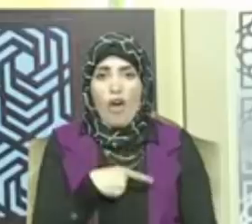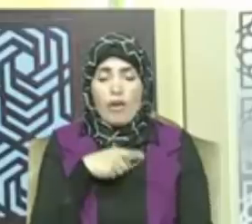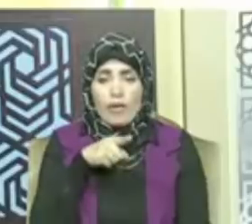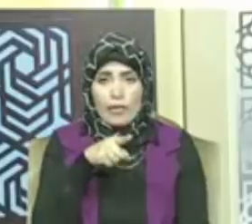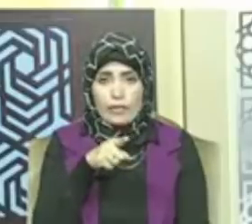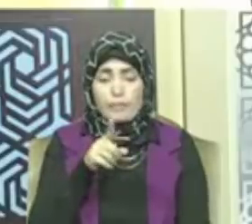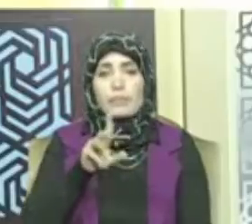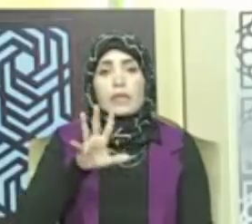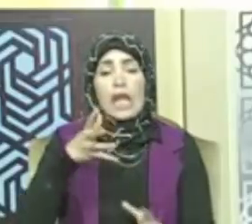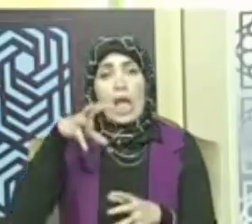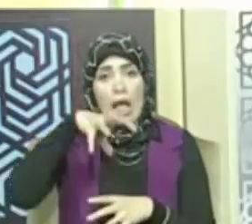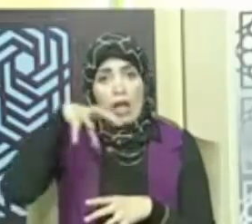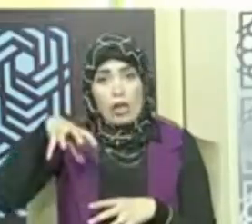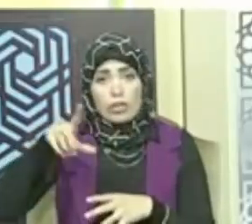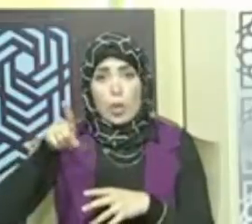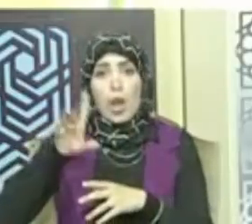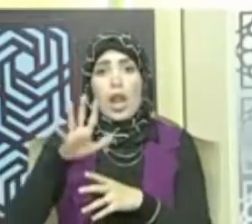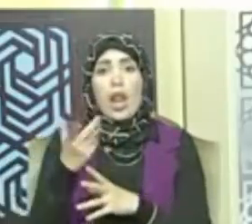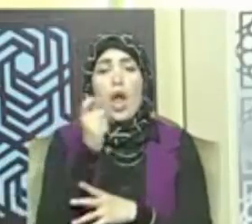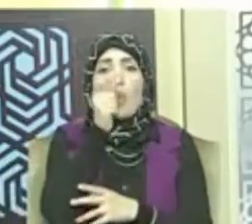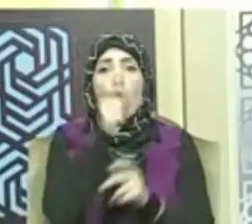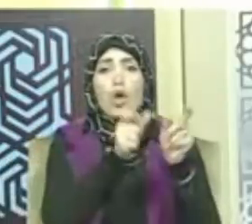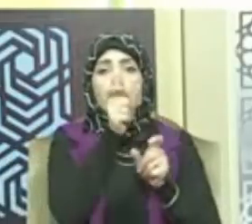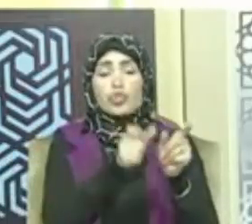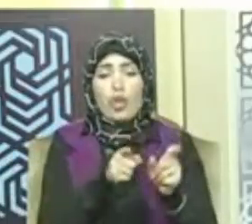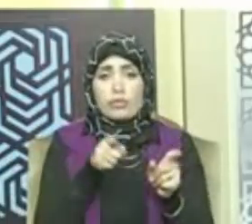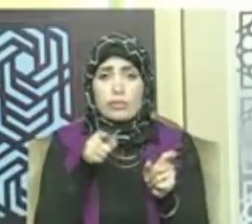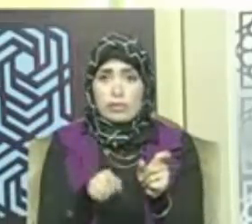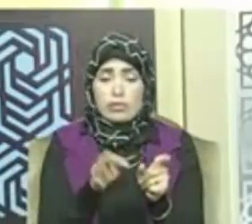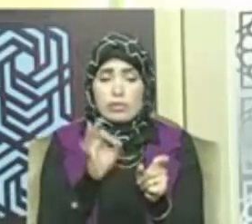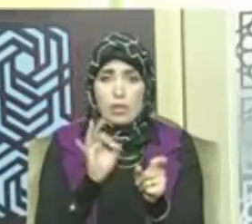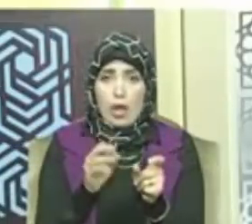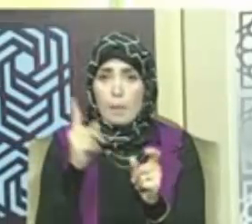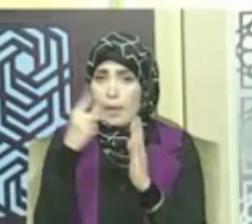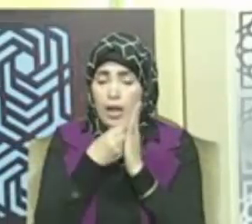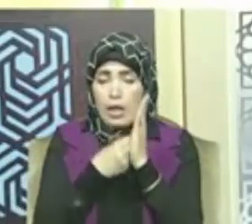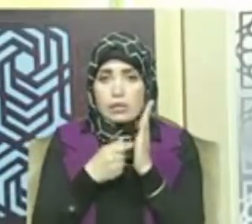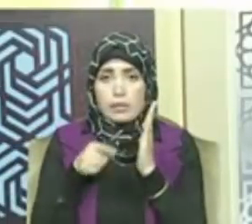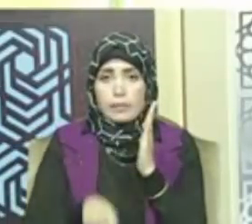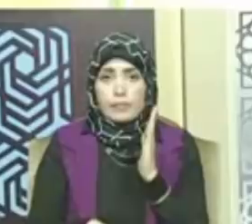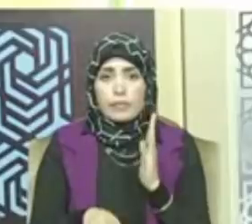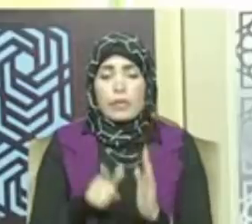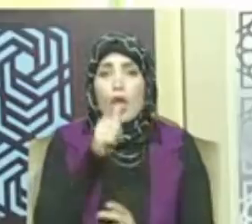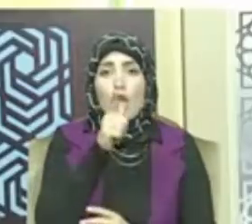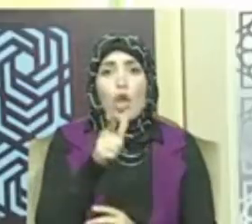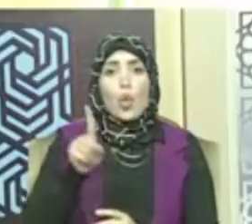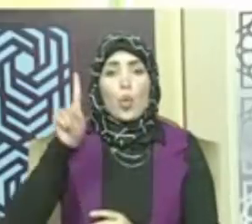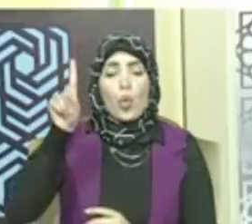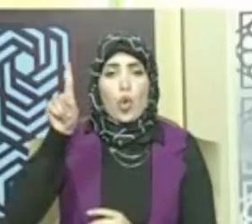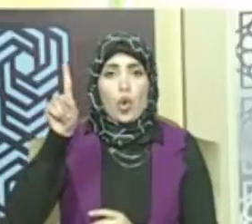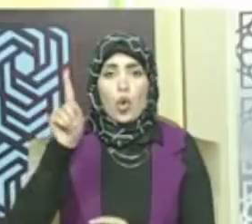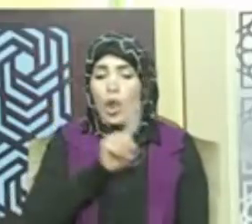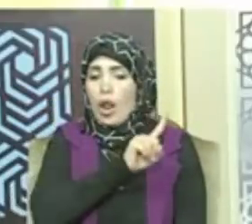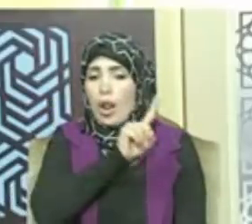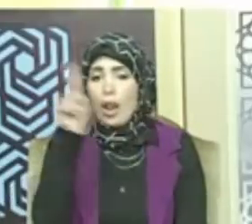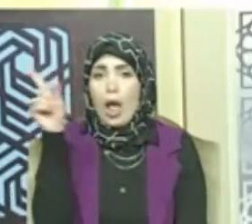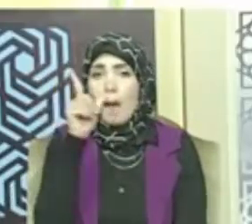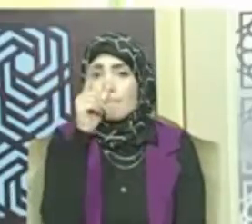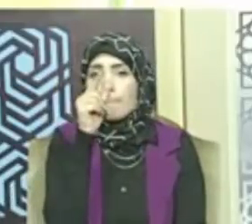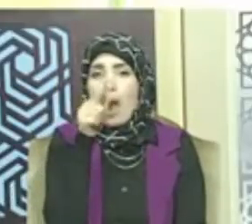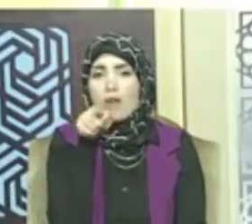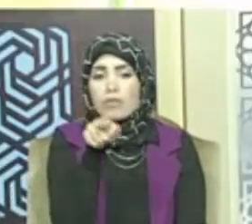أم دول. هذا ما أختم به. يقول رب العزة ولا يحيق